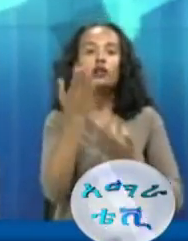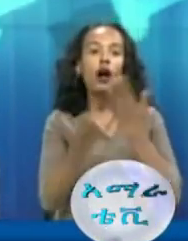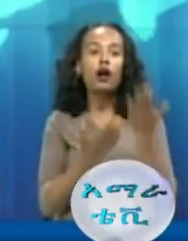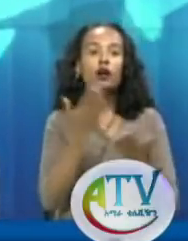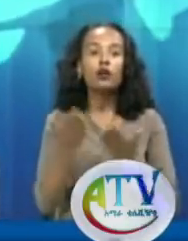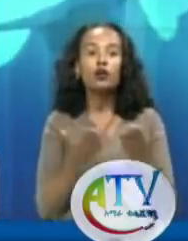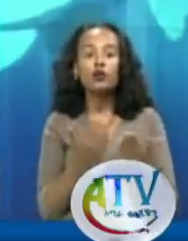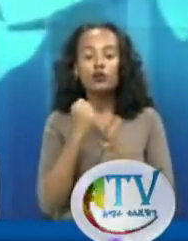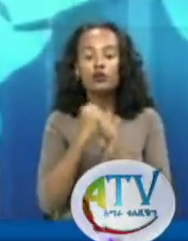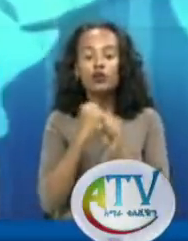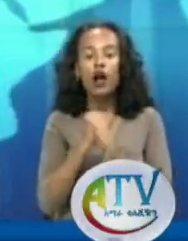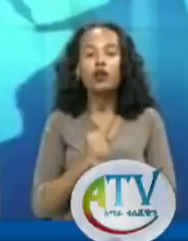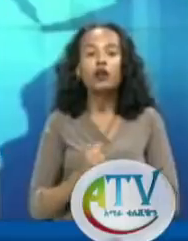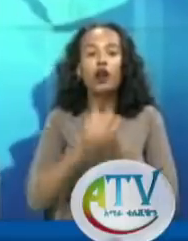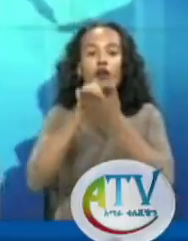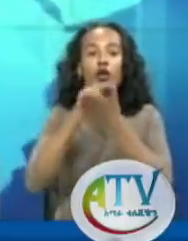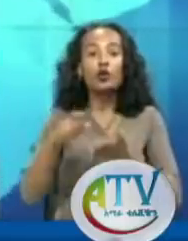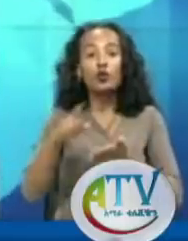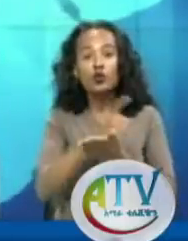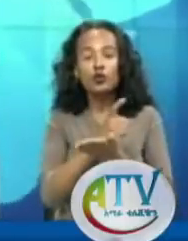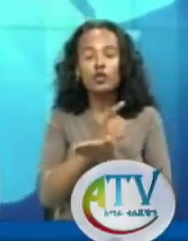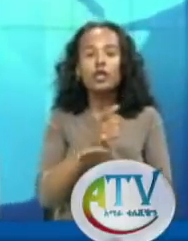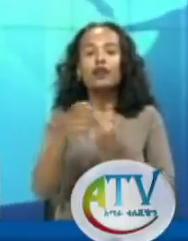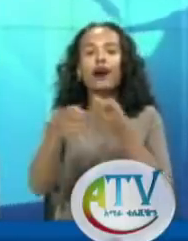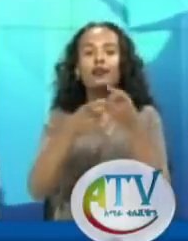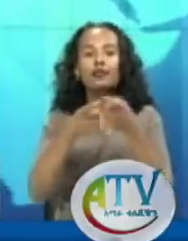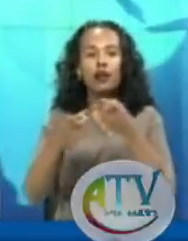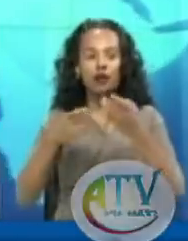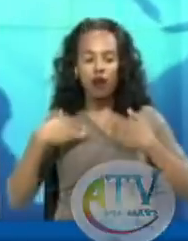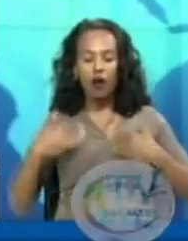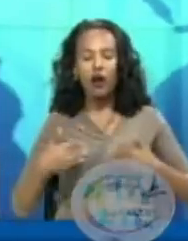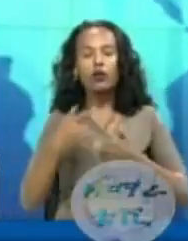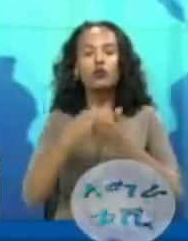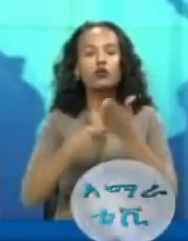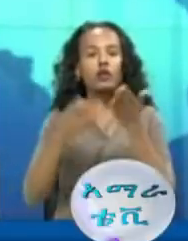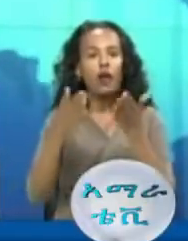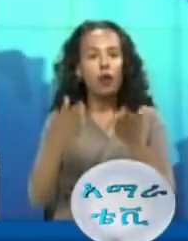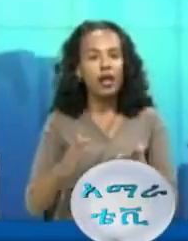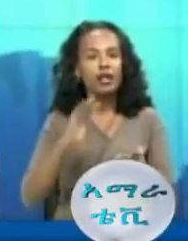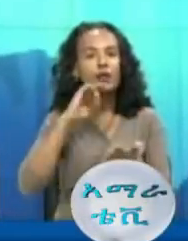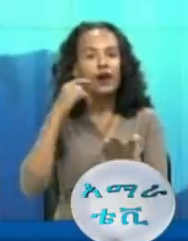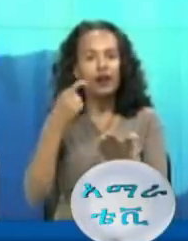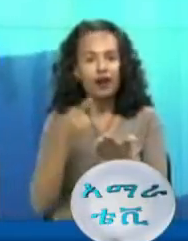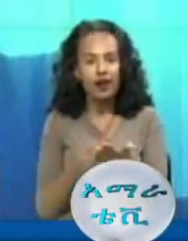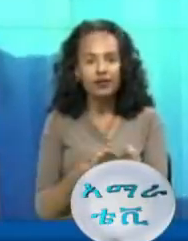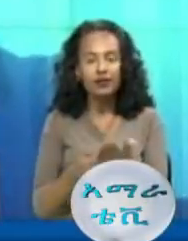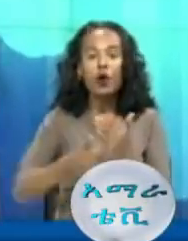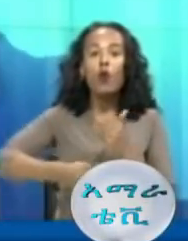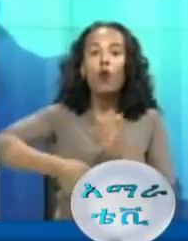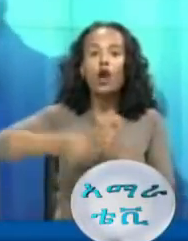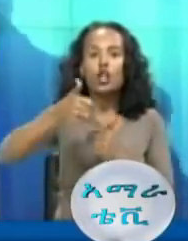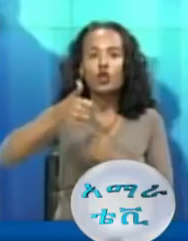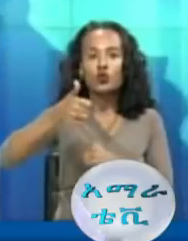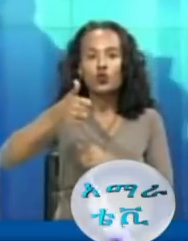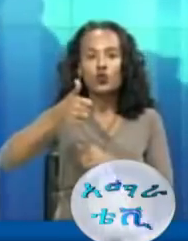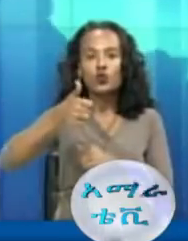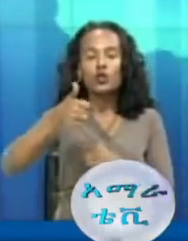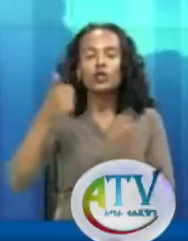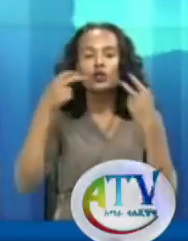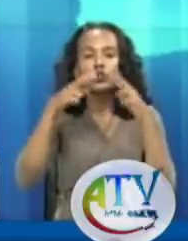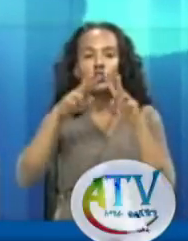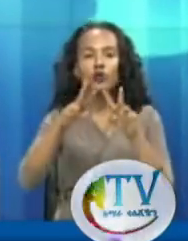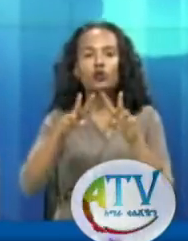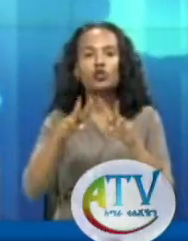ስራ ደጋፊ የሆኑትን የአስተዳደር አካላት ውጤታማነት ማረጋገጥ ዋነኞቹ